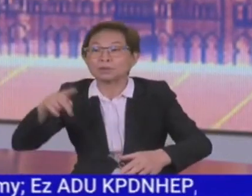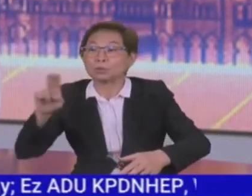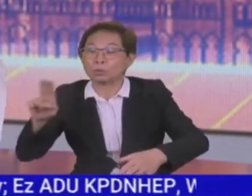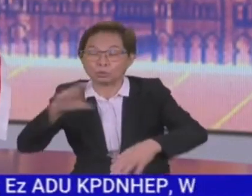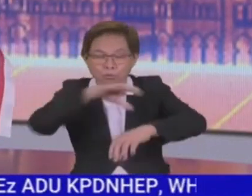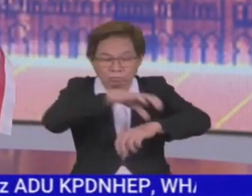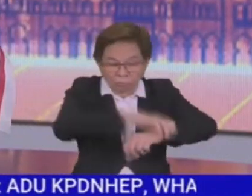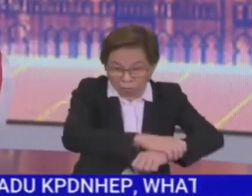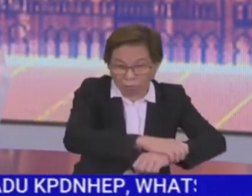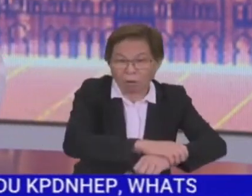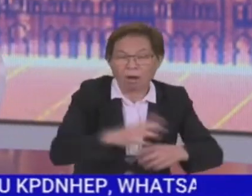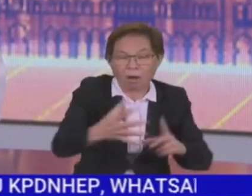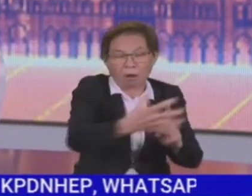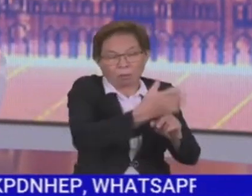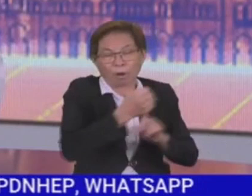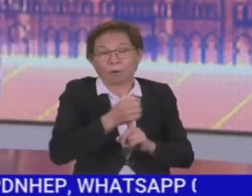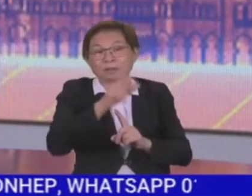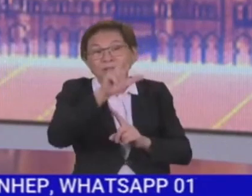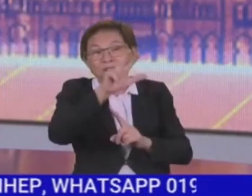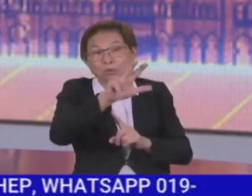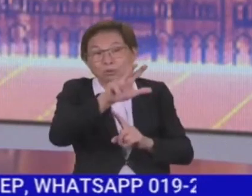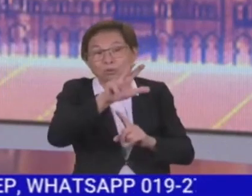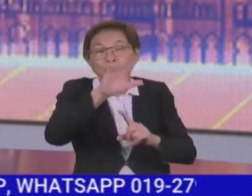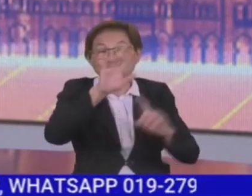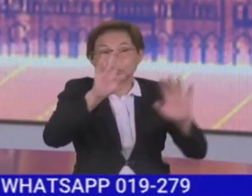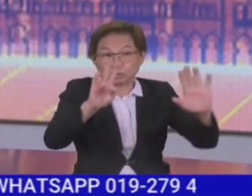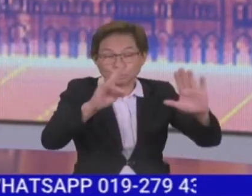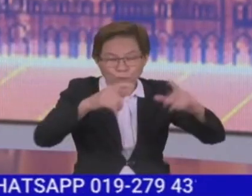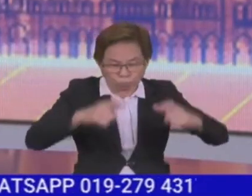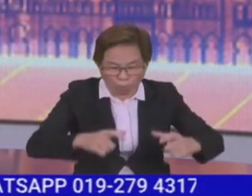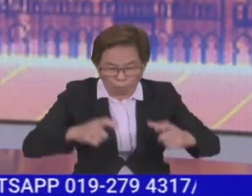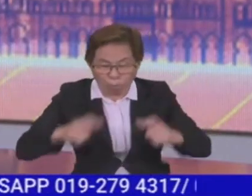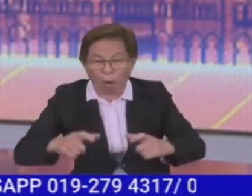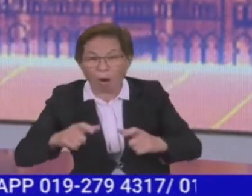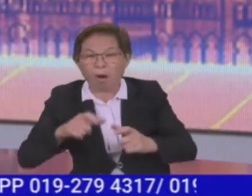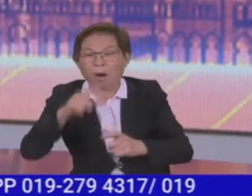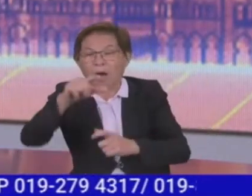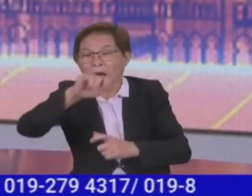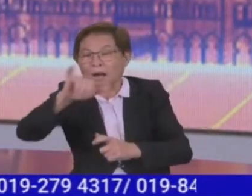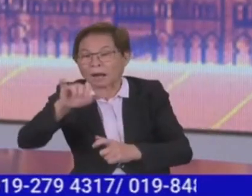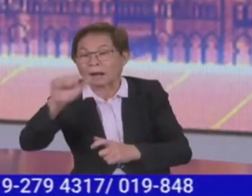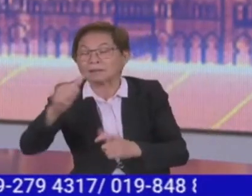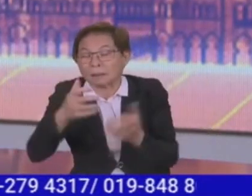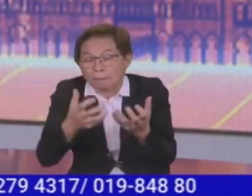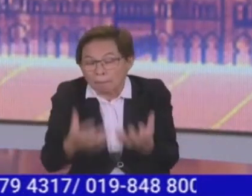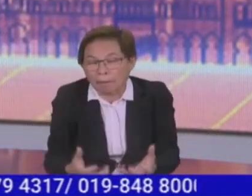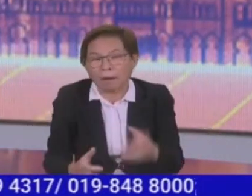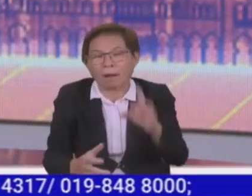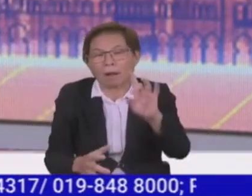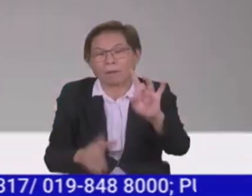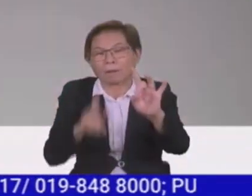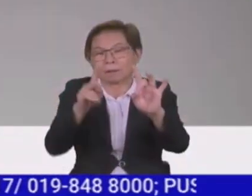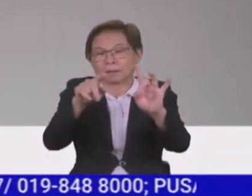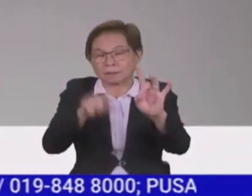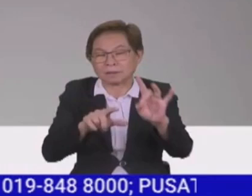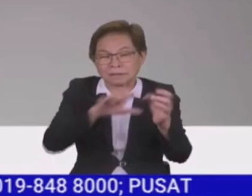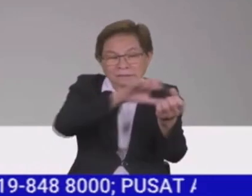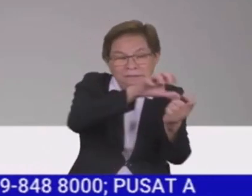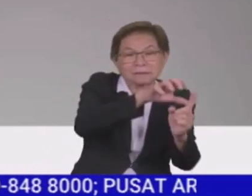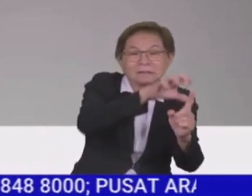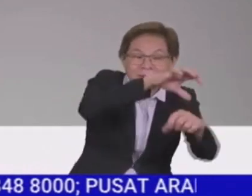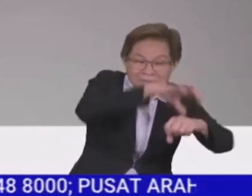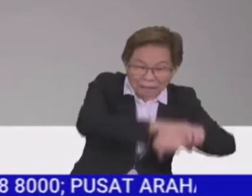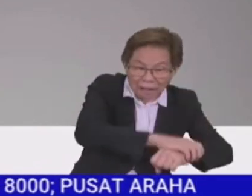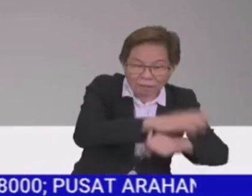turun dirampas 7 ketulan mampu Zaki ganja seberat 8 kg tak pandai